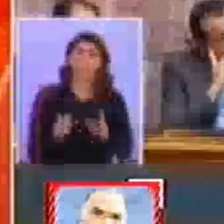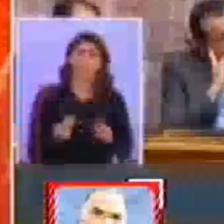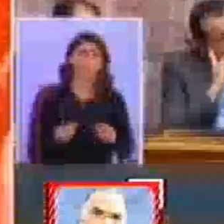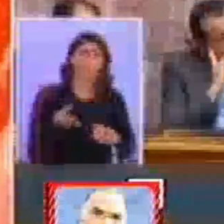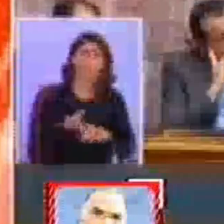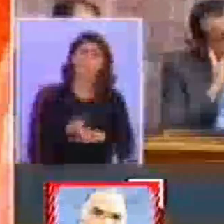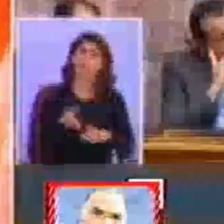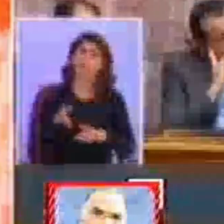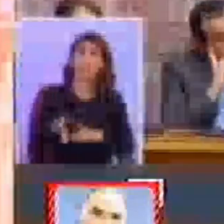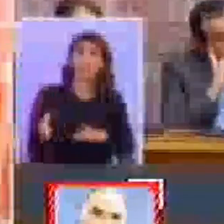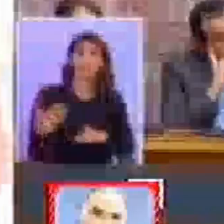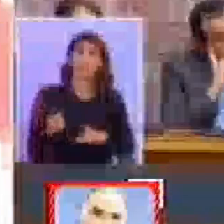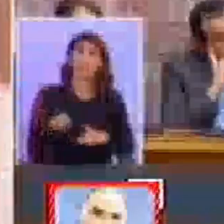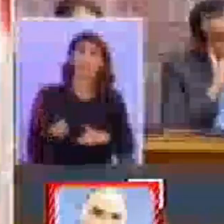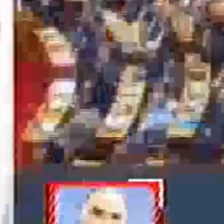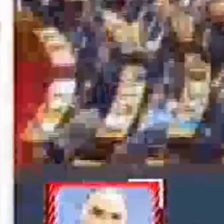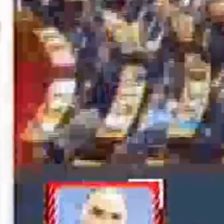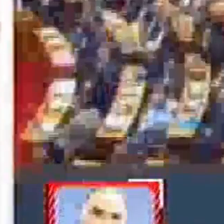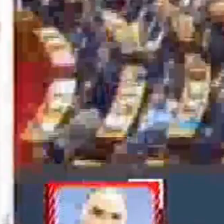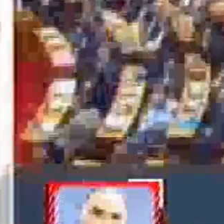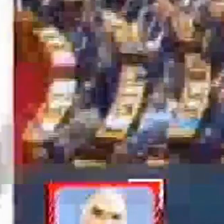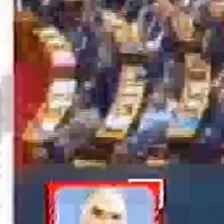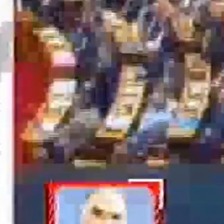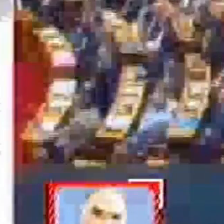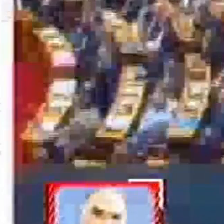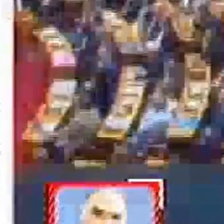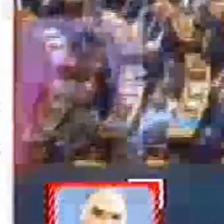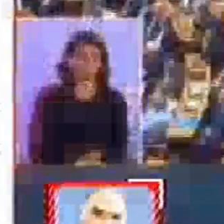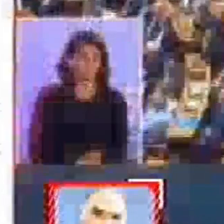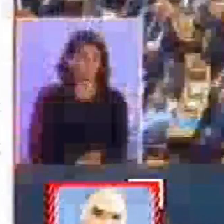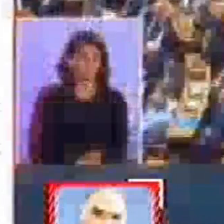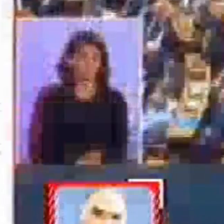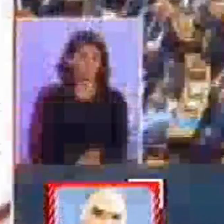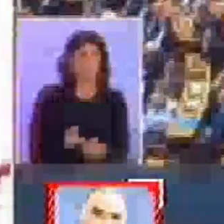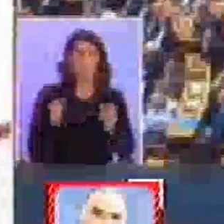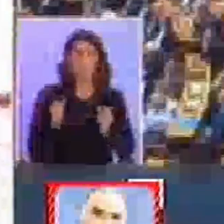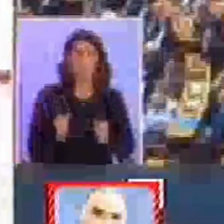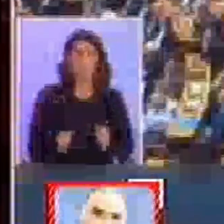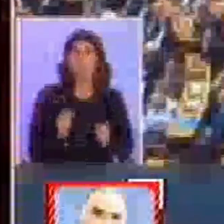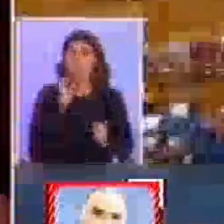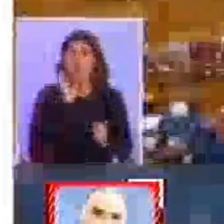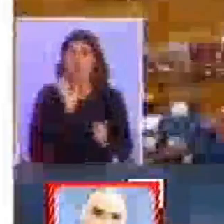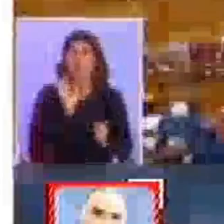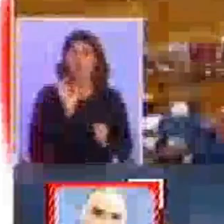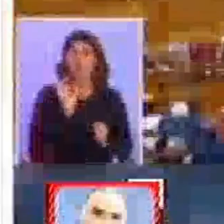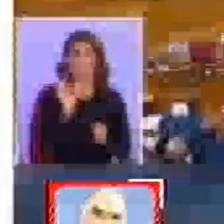σχεδιασμός που υπήρχε, δεν υπάρχει στόχευση στο κόμμα σας. Ναι, για άλλο λόγο σας εξέλεξα. Τρία μισή χρόνια μαζί μας υπήρχε